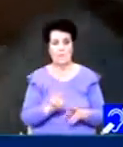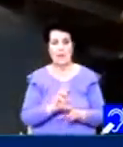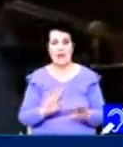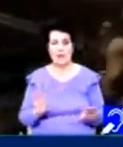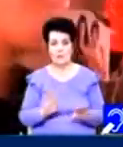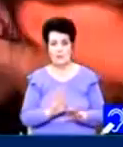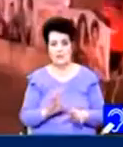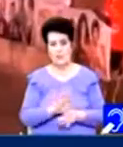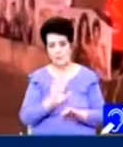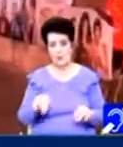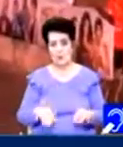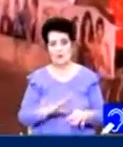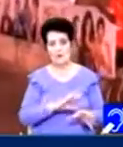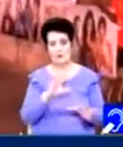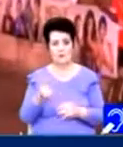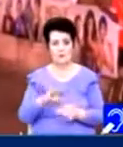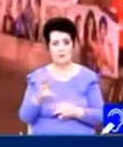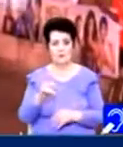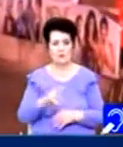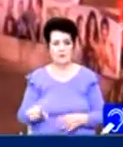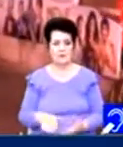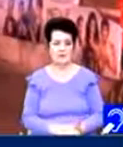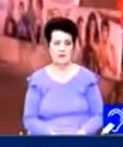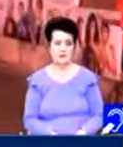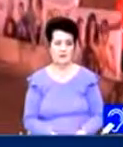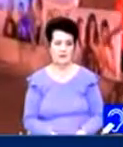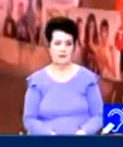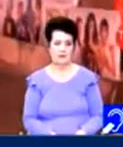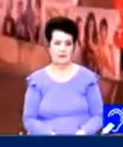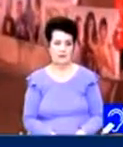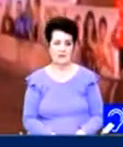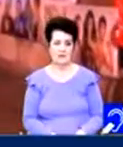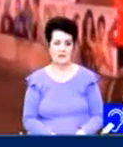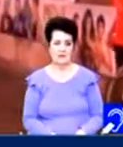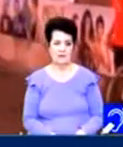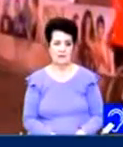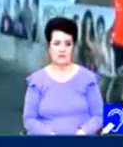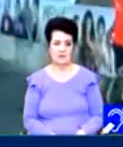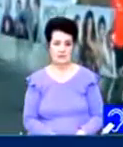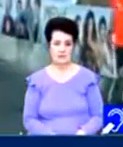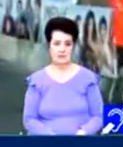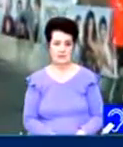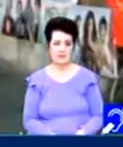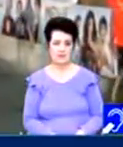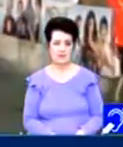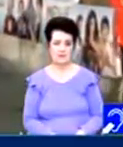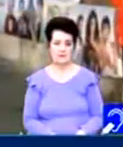fost evacuați. I'm disappointed, yes, but I'm also glad that they got everybody out of there safe and sound.